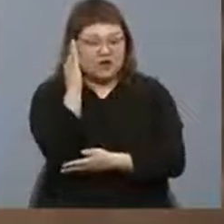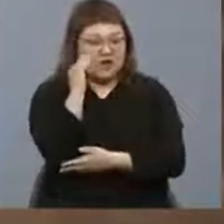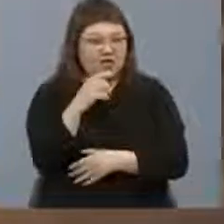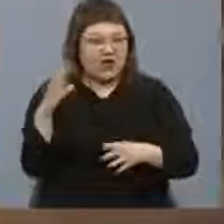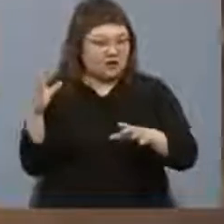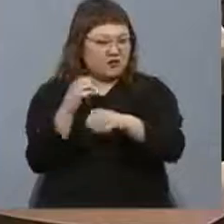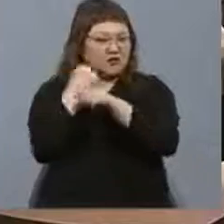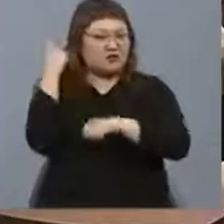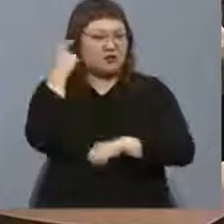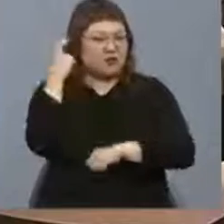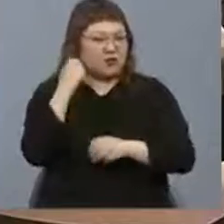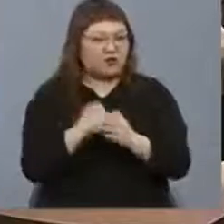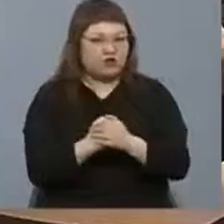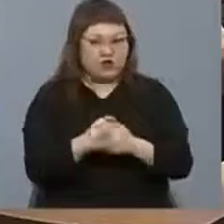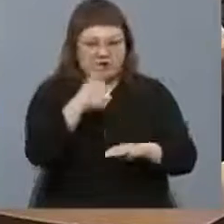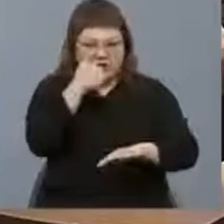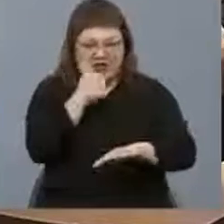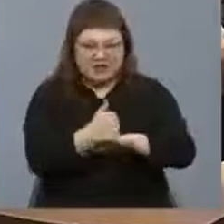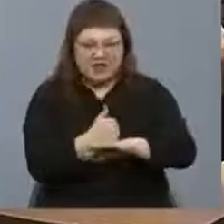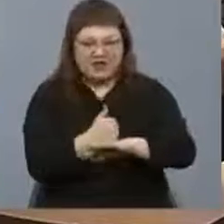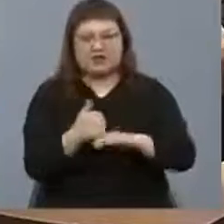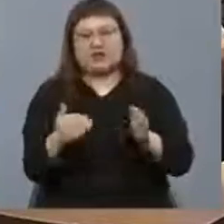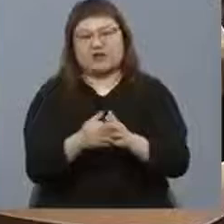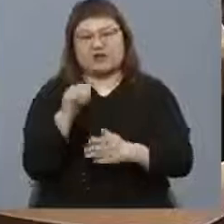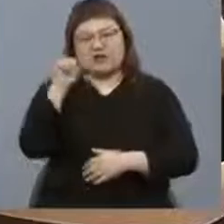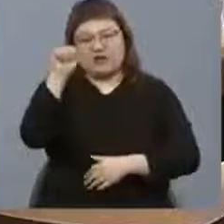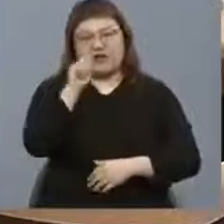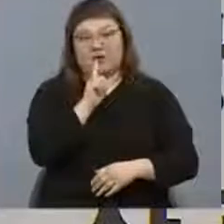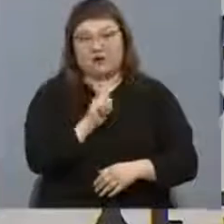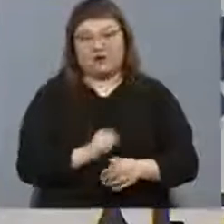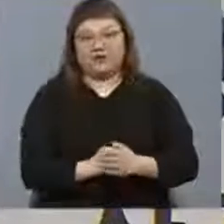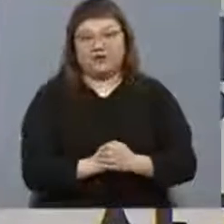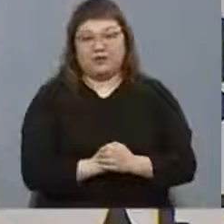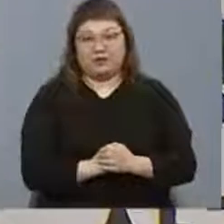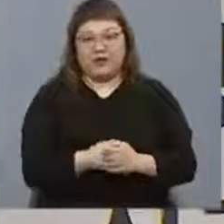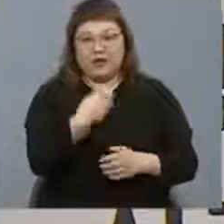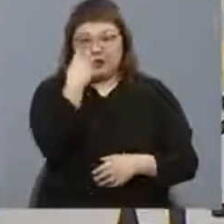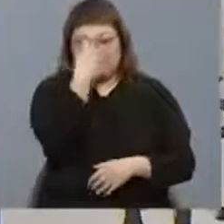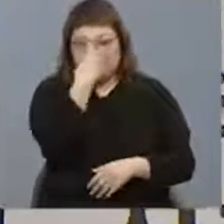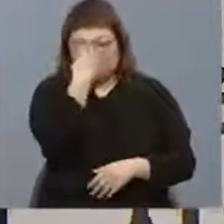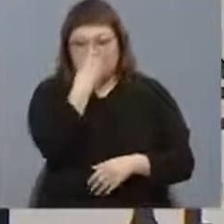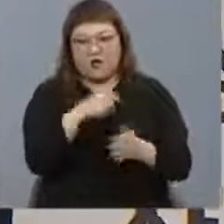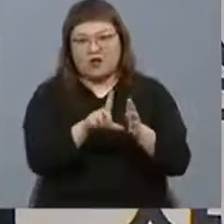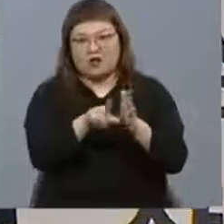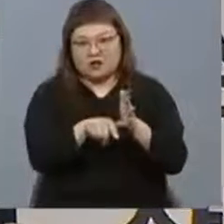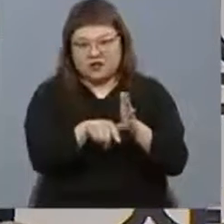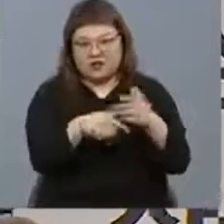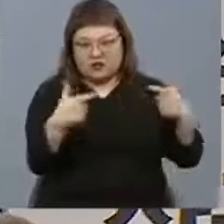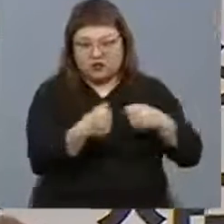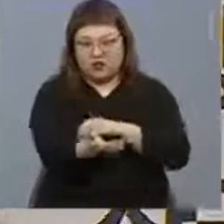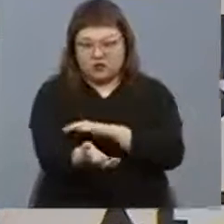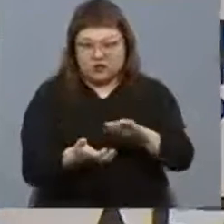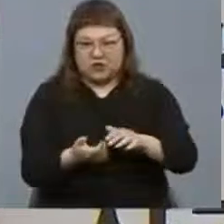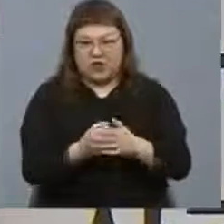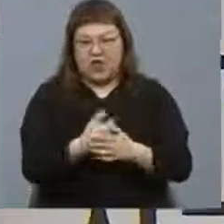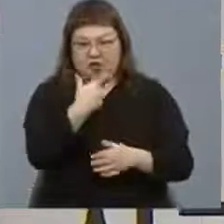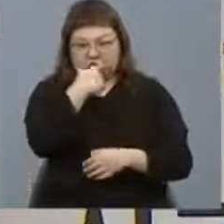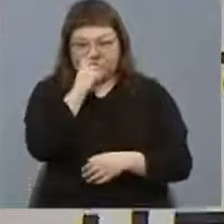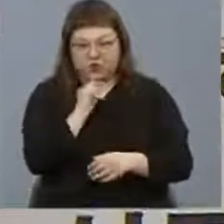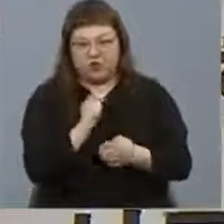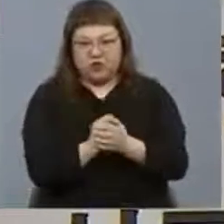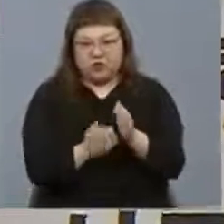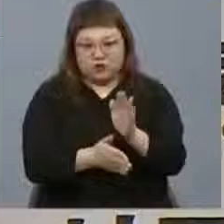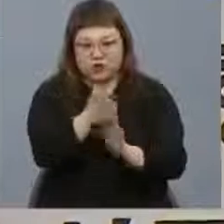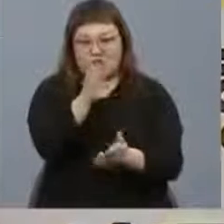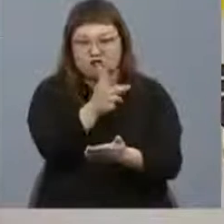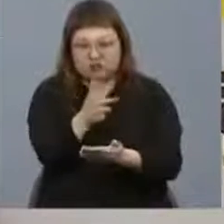만약 강행할 경우엔 끝까지 싸우겠다고 밝혔습니다. 단속 유예 시간 축소 이전에 턱없이 부족한